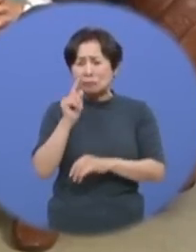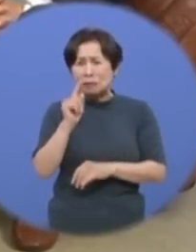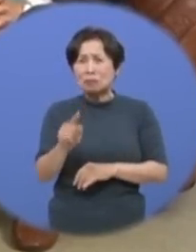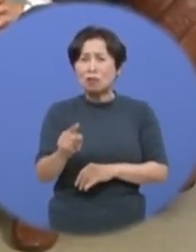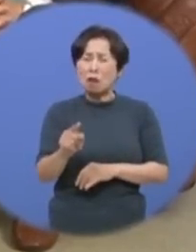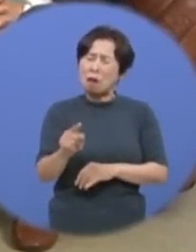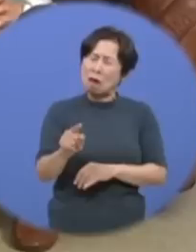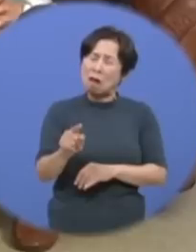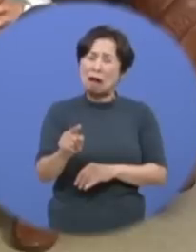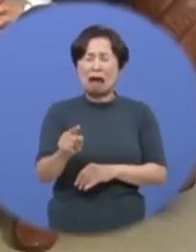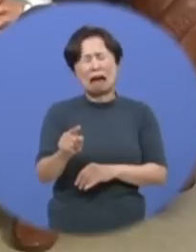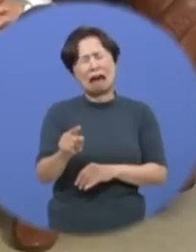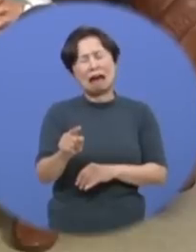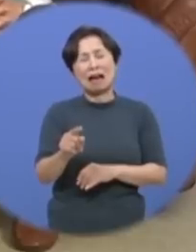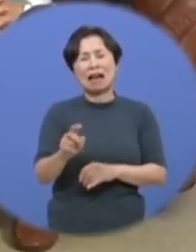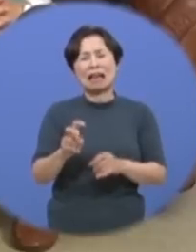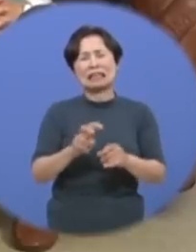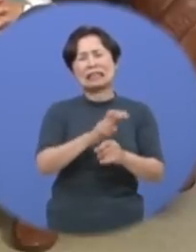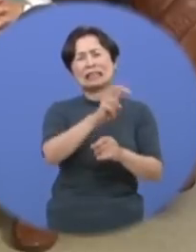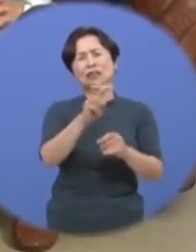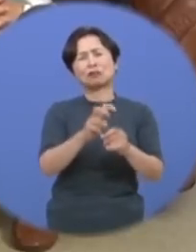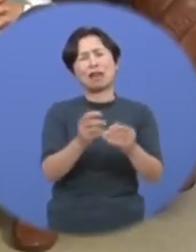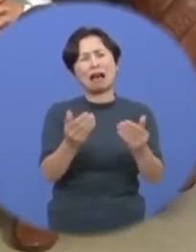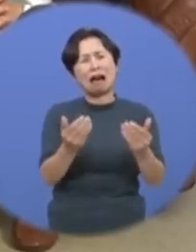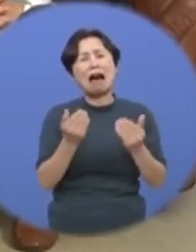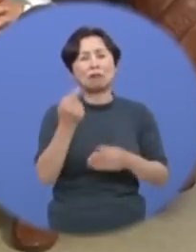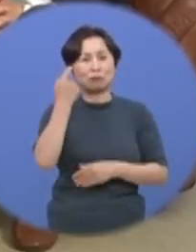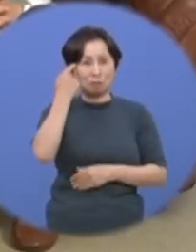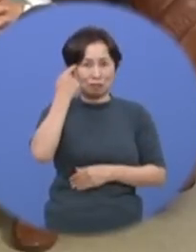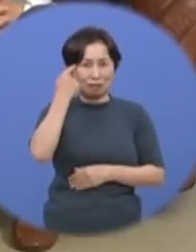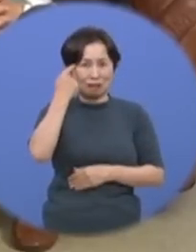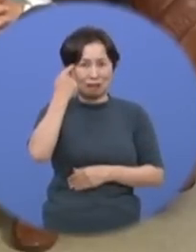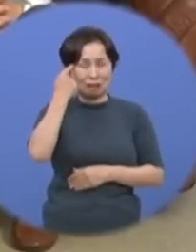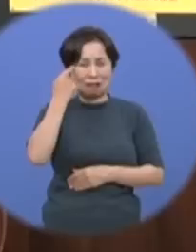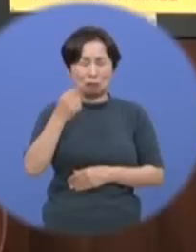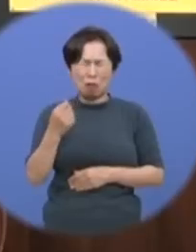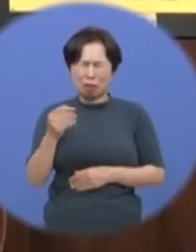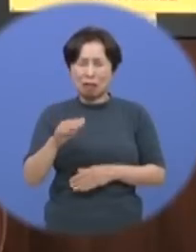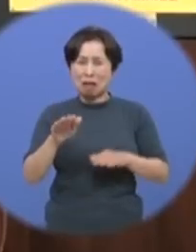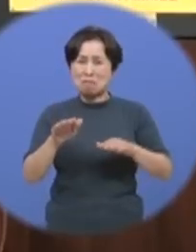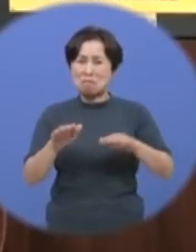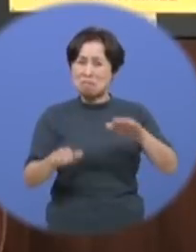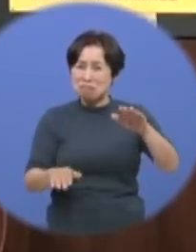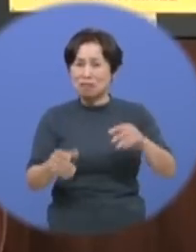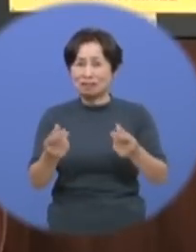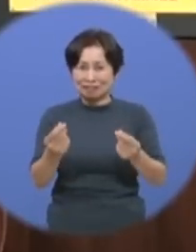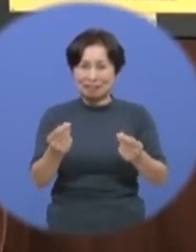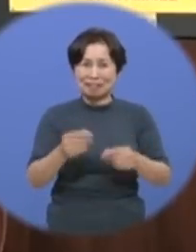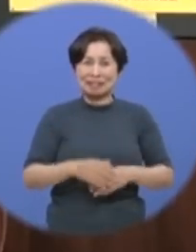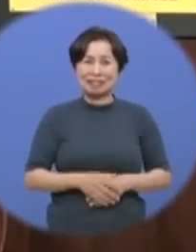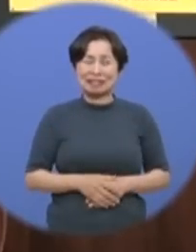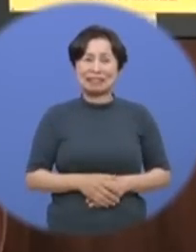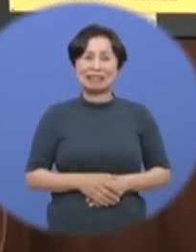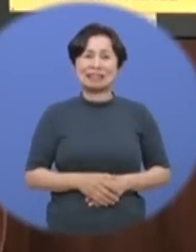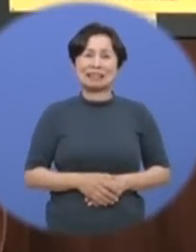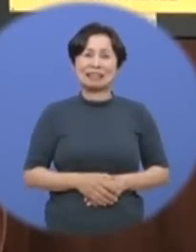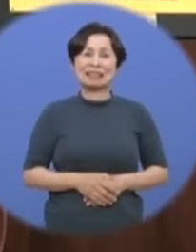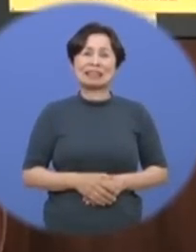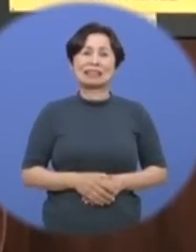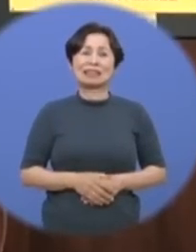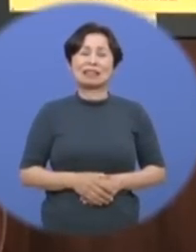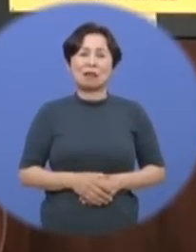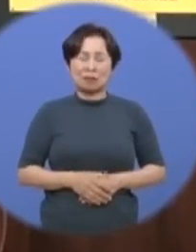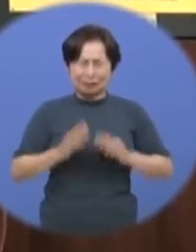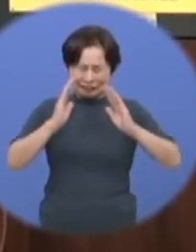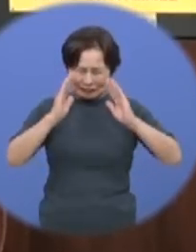これは20年かかるなと思いましたねこれぐらい差があったですねはいはそれを